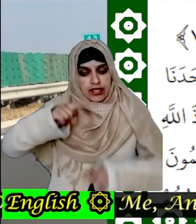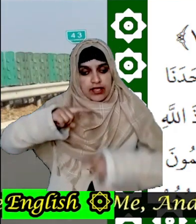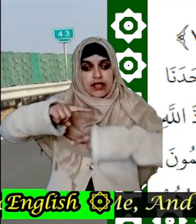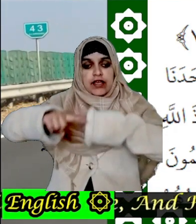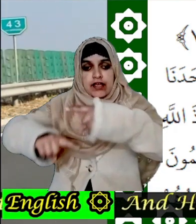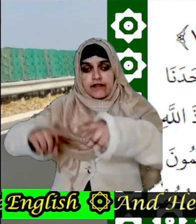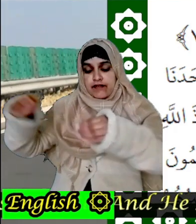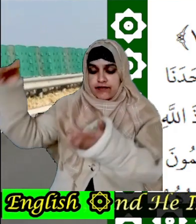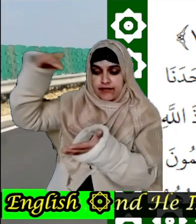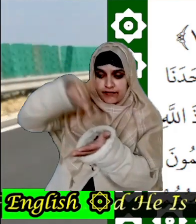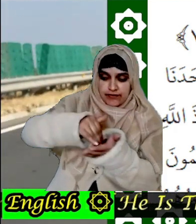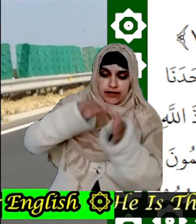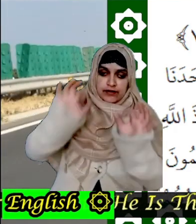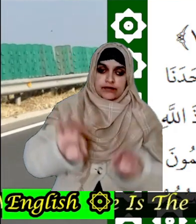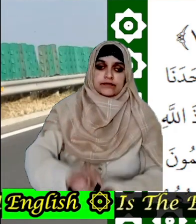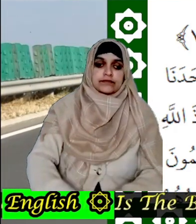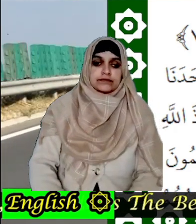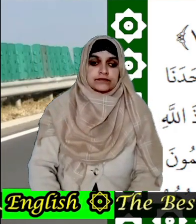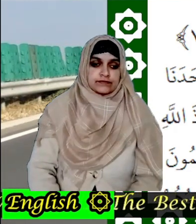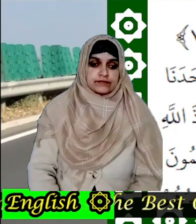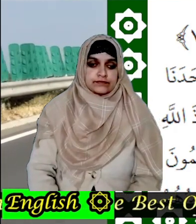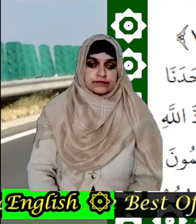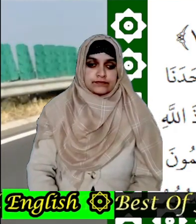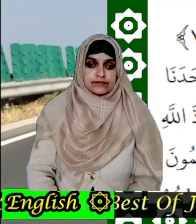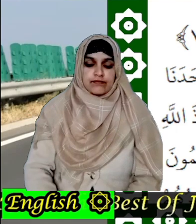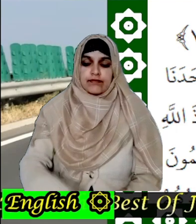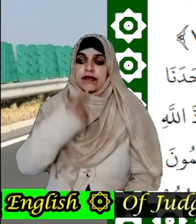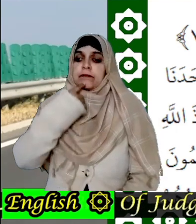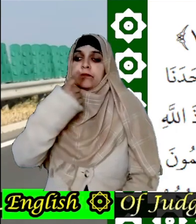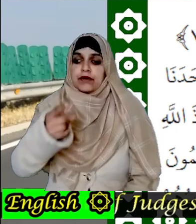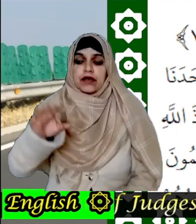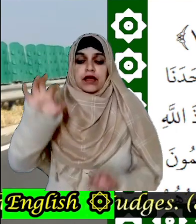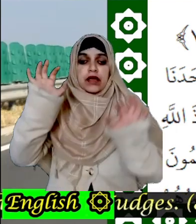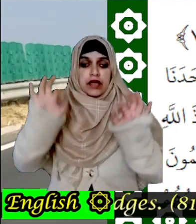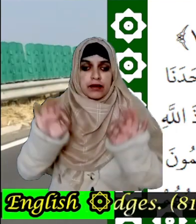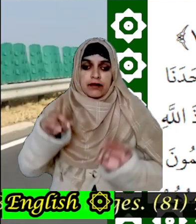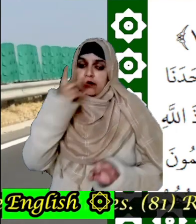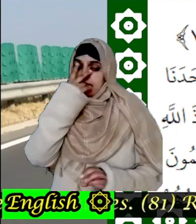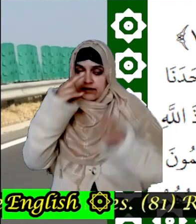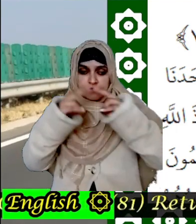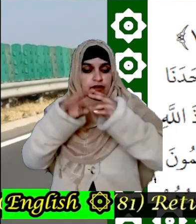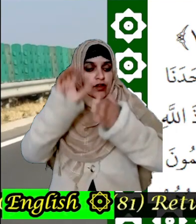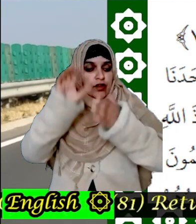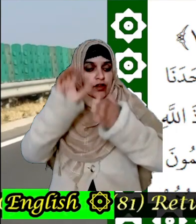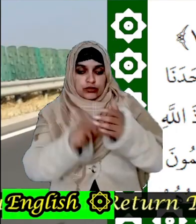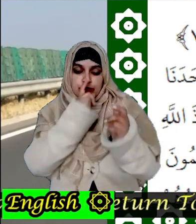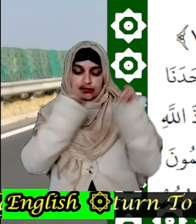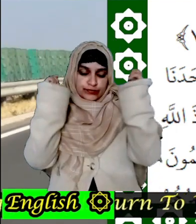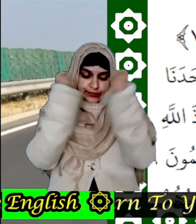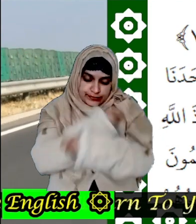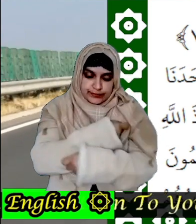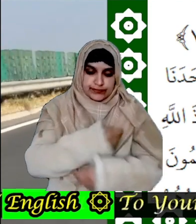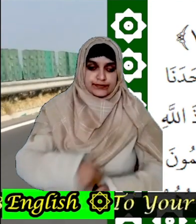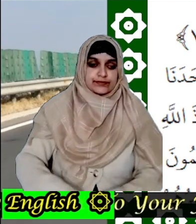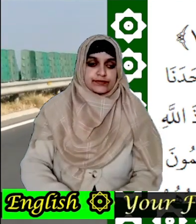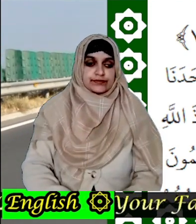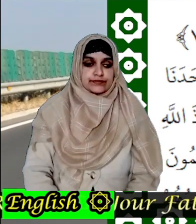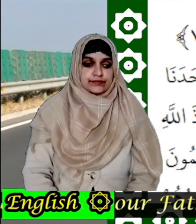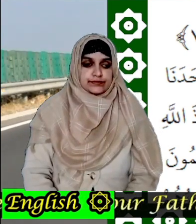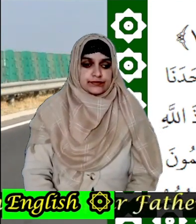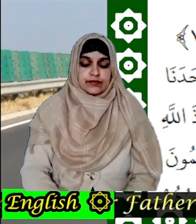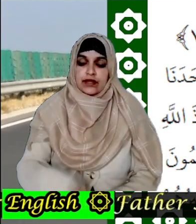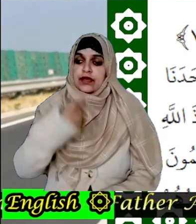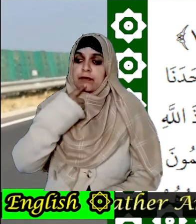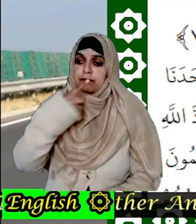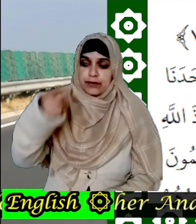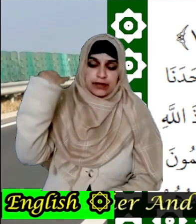تيبا يوسفين جانين يا نما أنقوك أبو إن له أبا شيخان كبيرا مجاخن